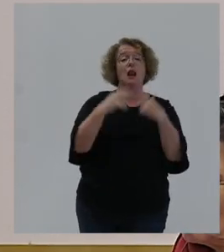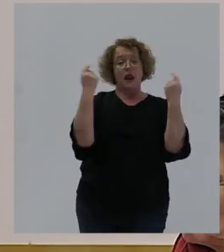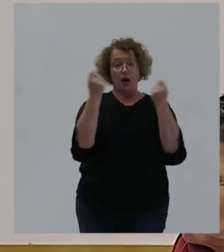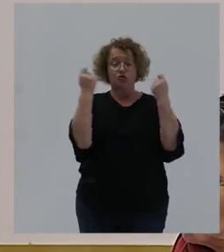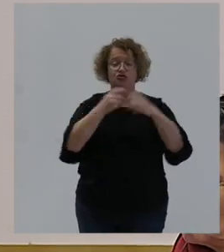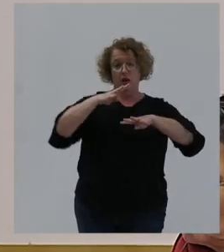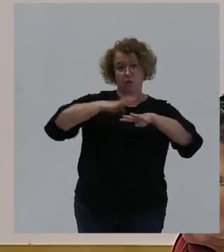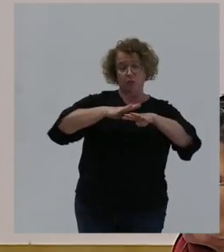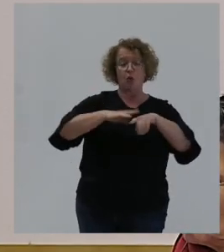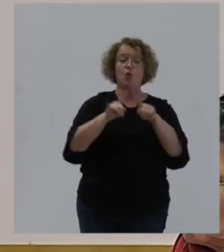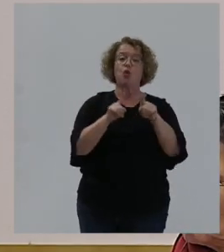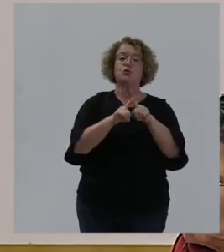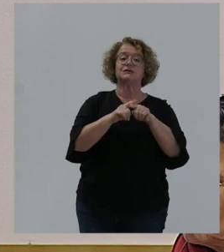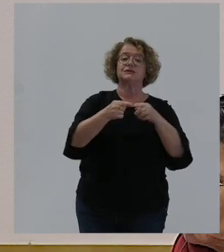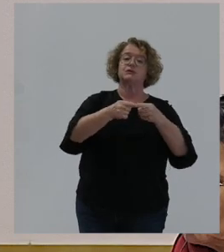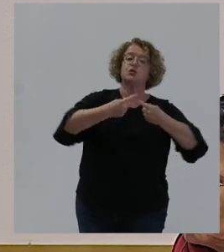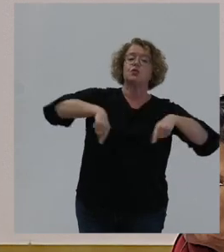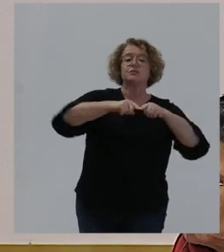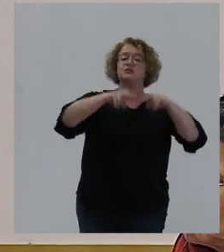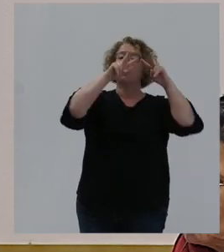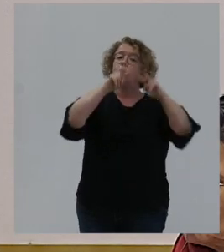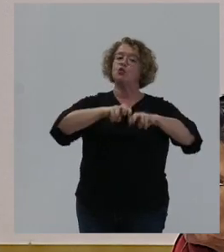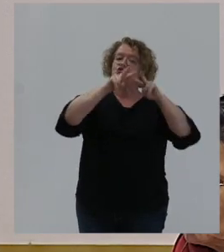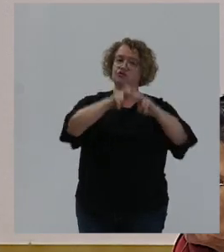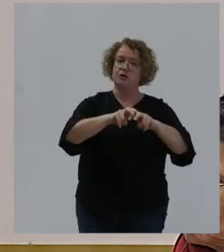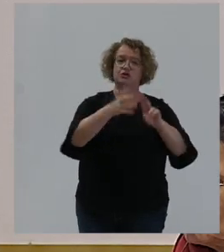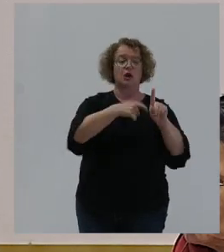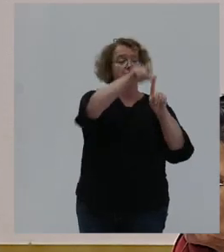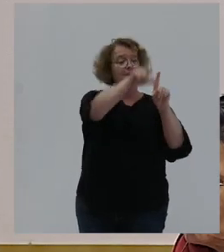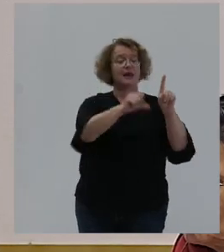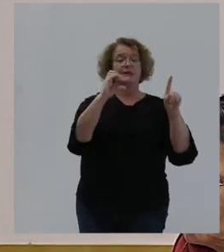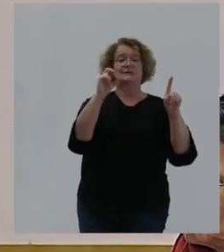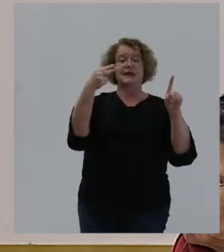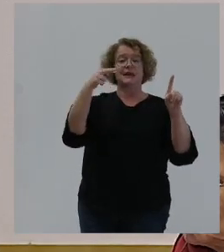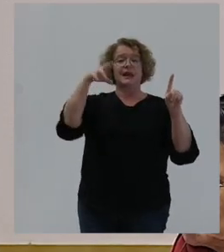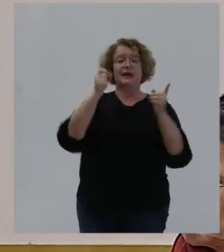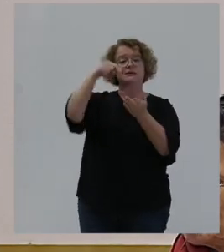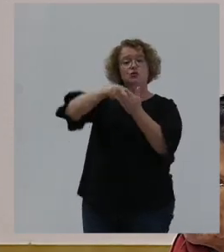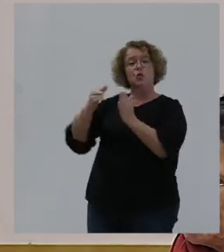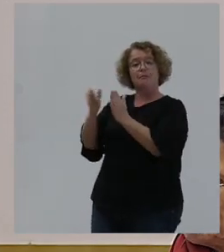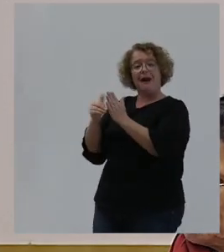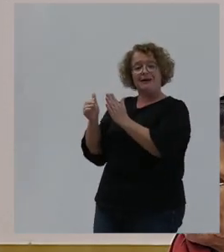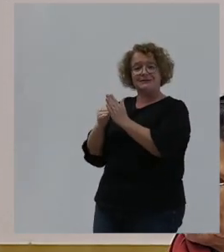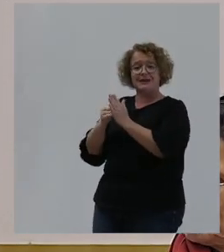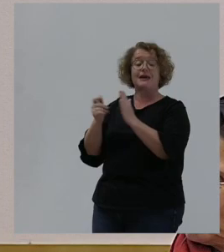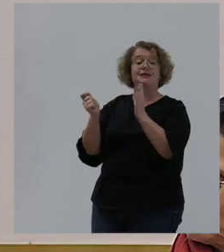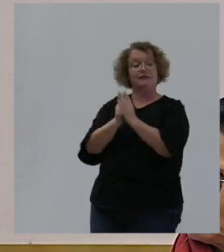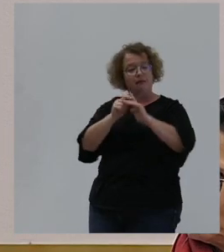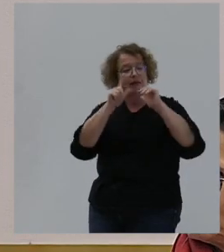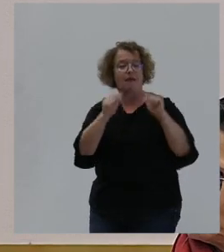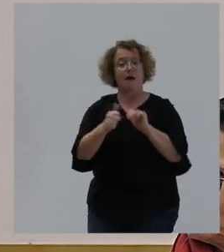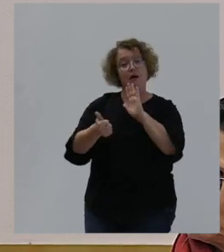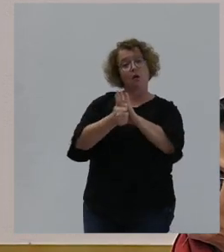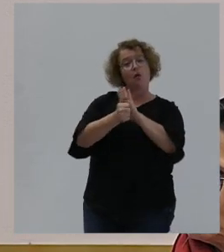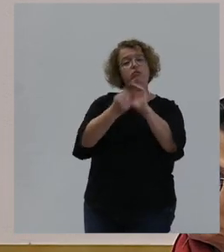assidu à nos instances, notamment à la commission recherche, dans laquelle le représentant du CNRS, pourtant basé à Marseille, est présent et joue un rôle